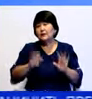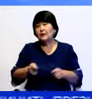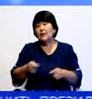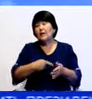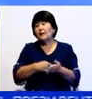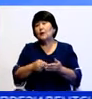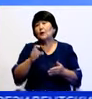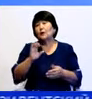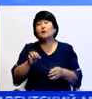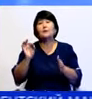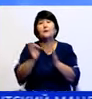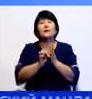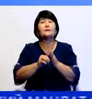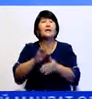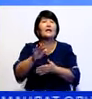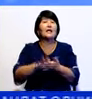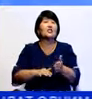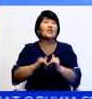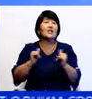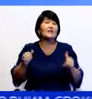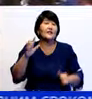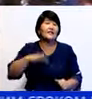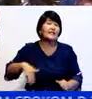определил курс и принципы дальнейшего развития страны.